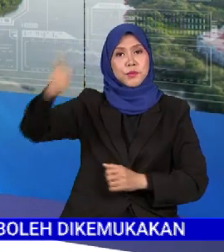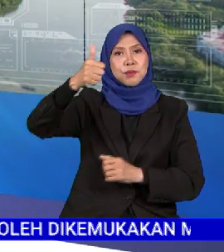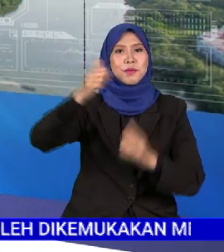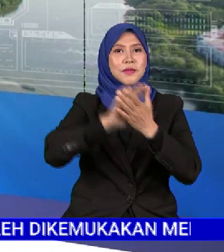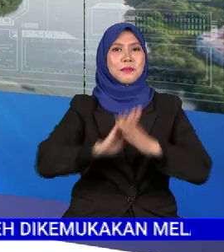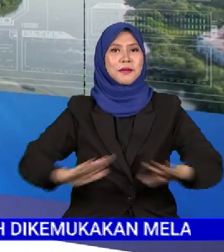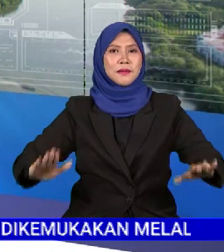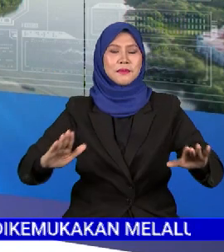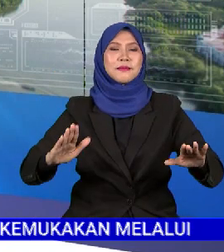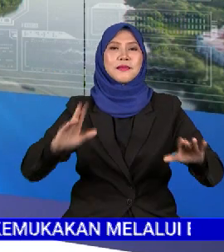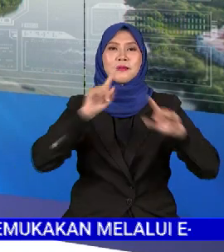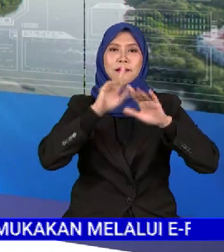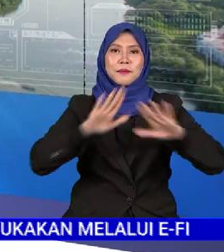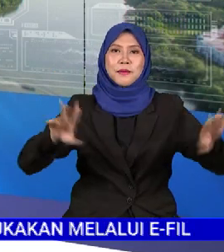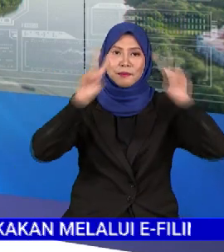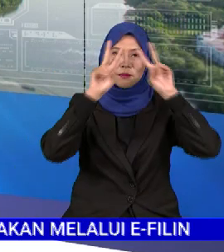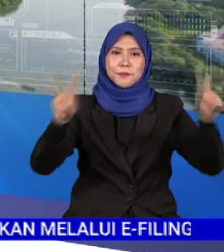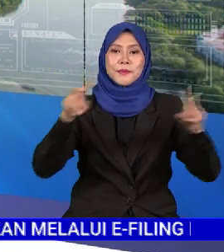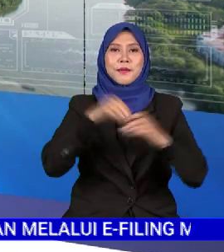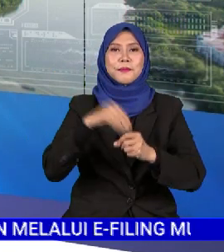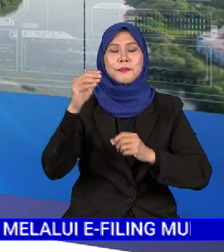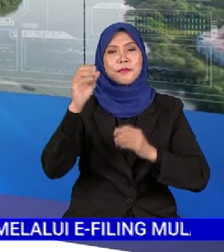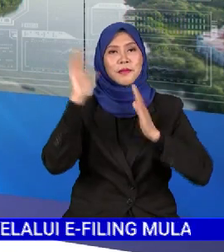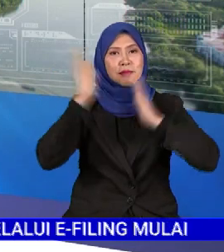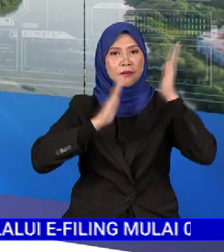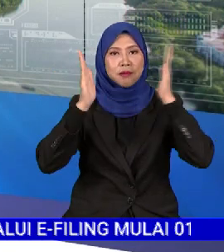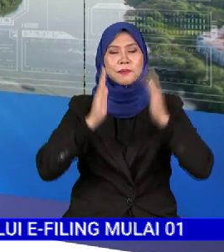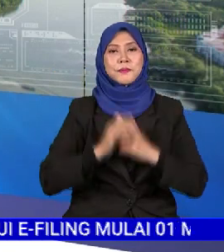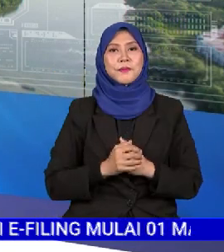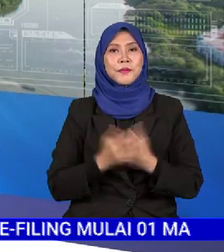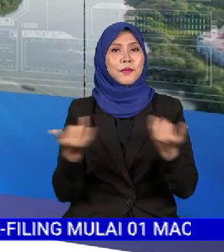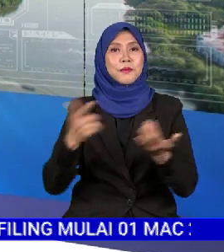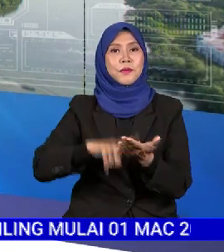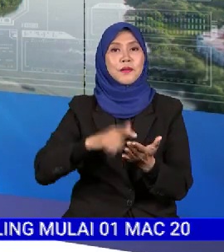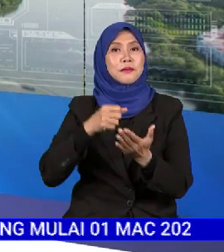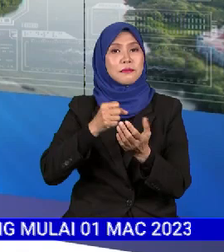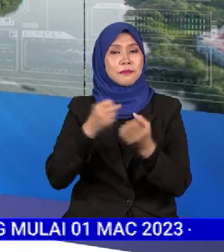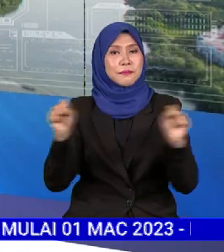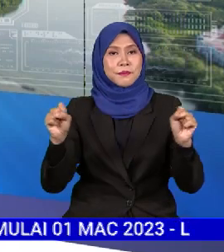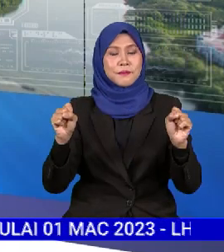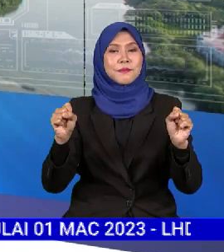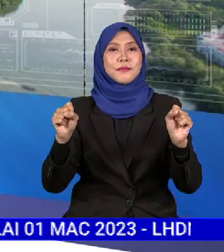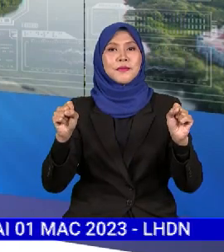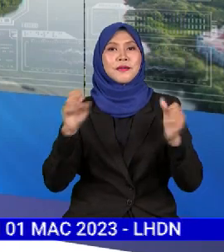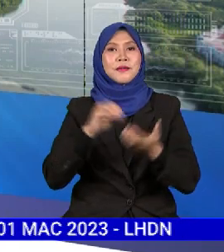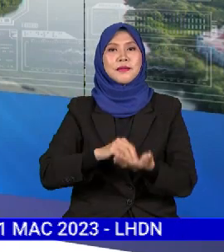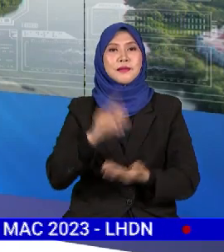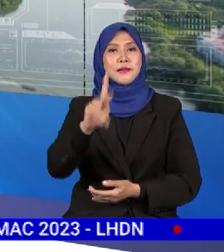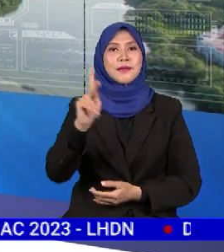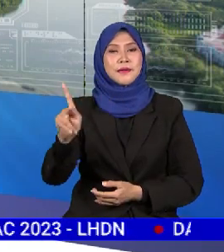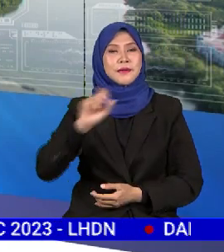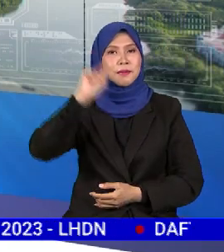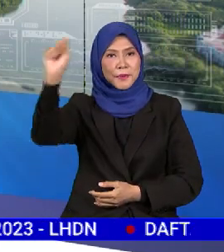dan ketenteraman di negara ini. Ikuti kupasannya yang telah disediakan berdasarkan sambutan yang telah berlangsung di Kota